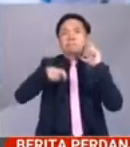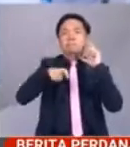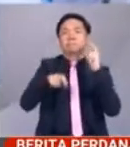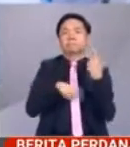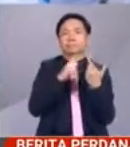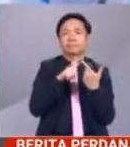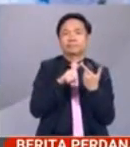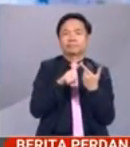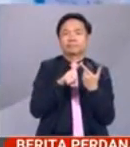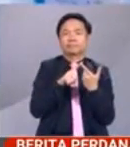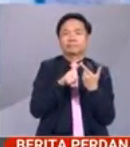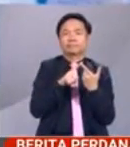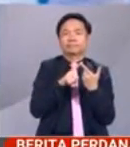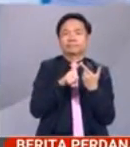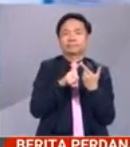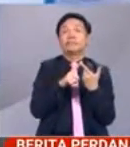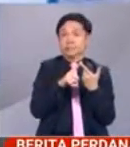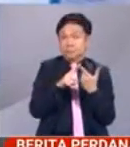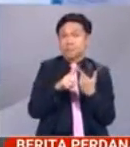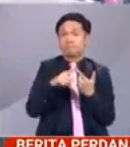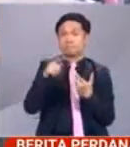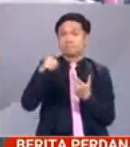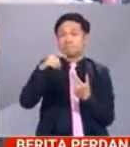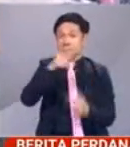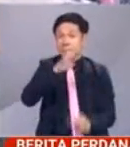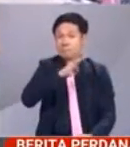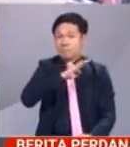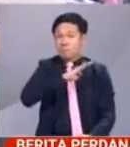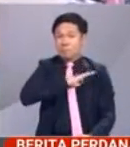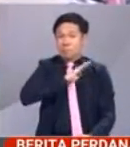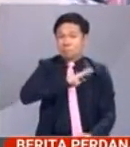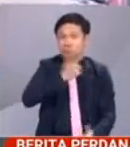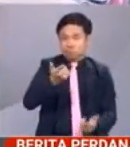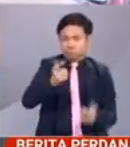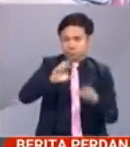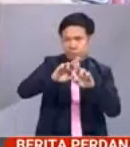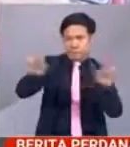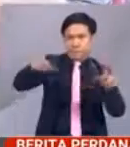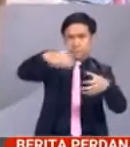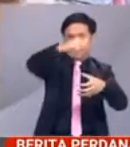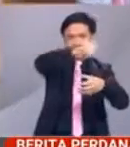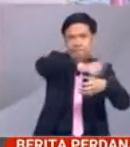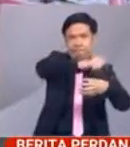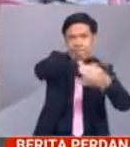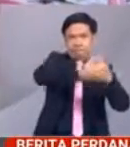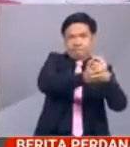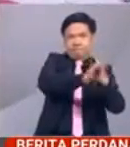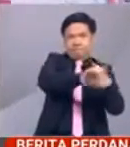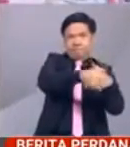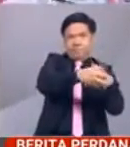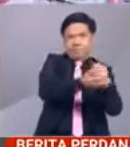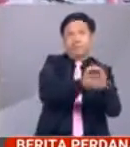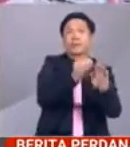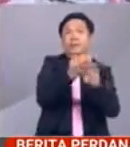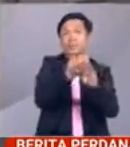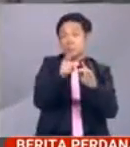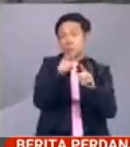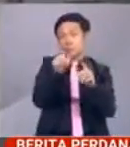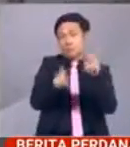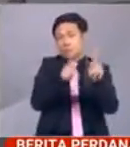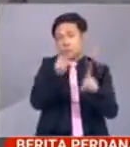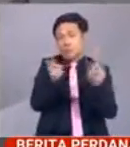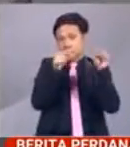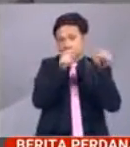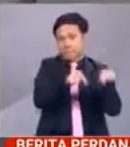perniagaan. Manakala, peniaga menyediakan cecair pembasmi kuman di tapak perniagaan masing-masing untuk kegunaan pelanggan.